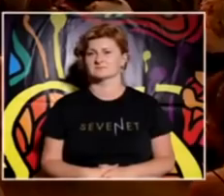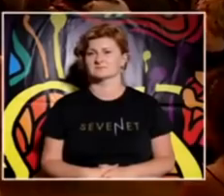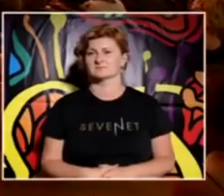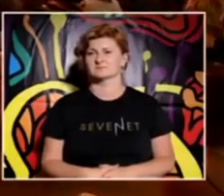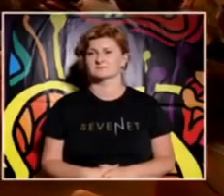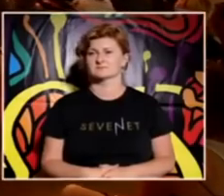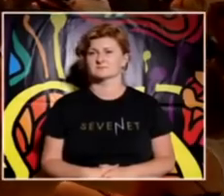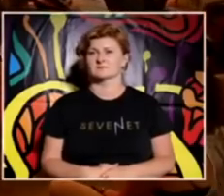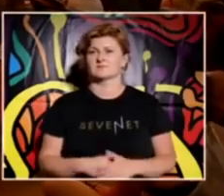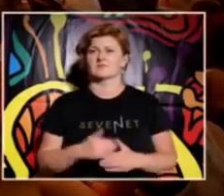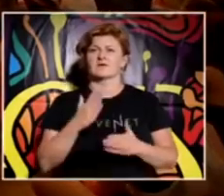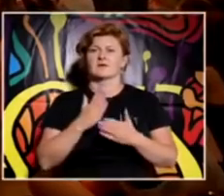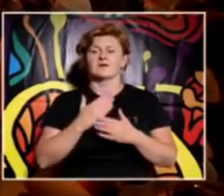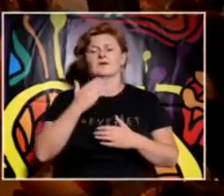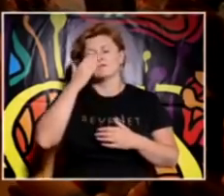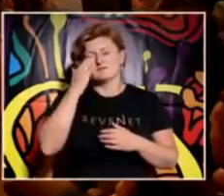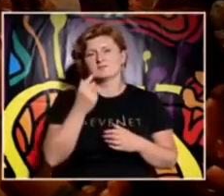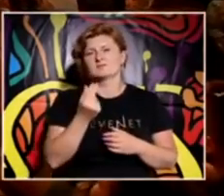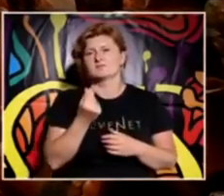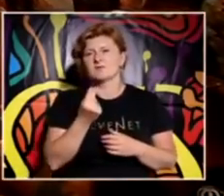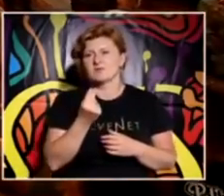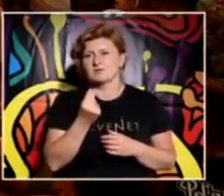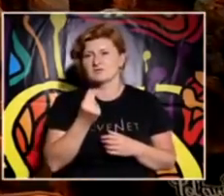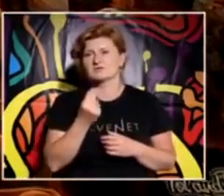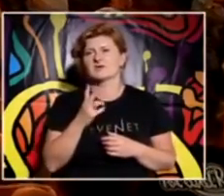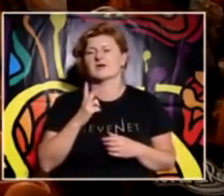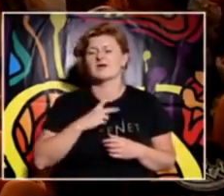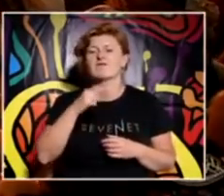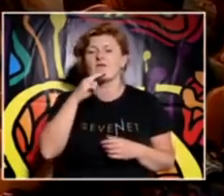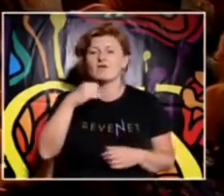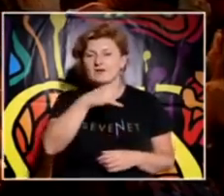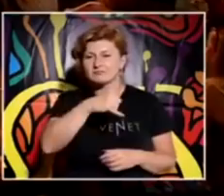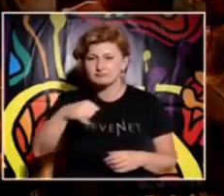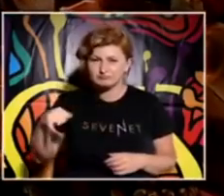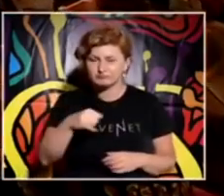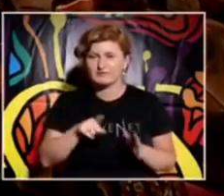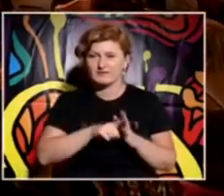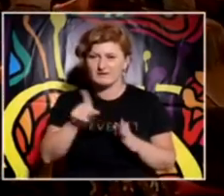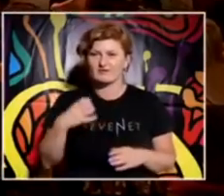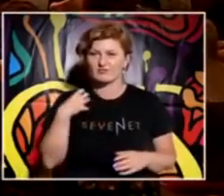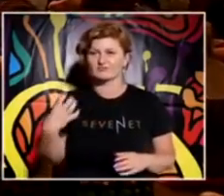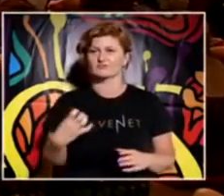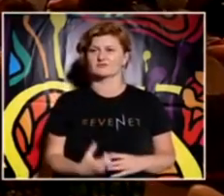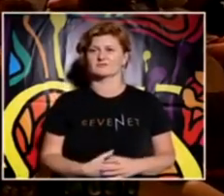A już wiem, po co jest ten dżingiel, żeby spokojnie z klasą rozlać wodę dla gości. Zobaczcie, jak on to robi.